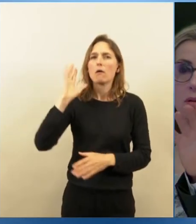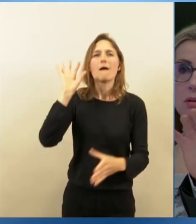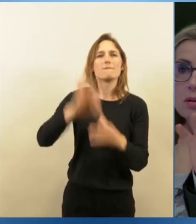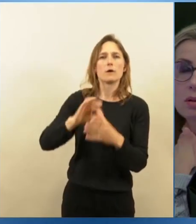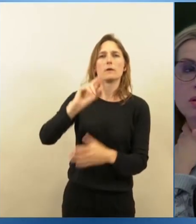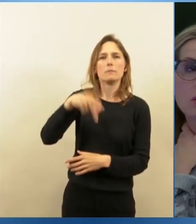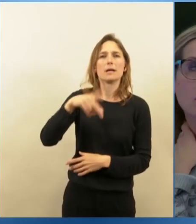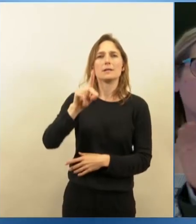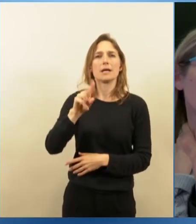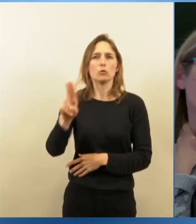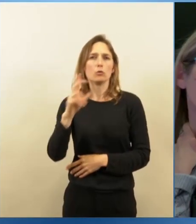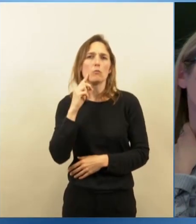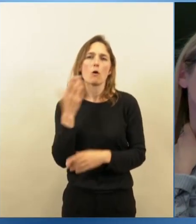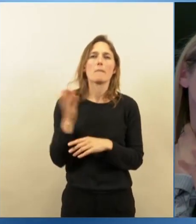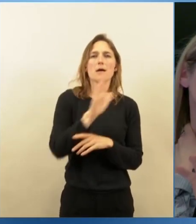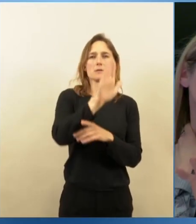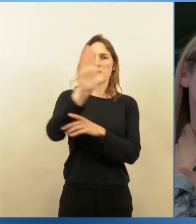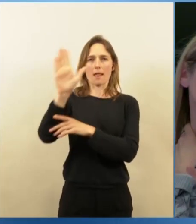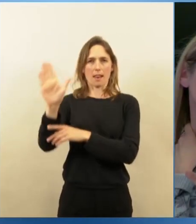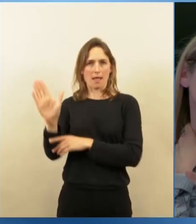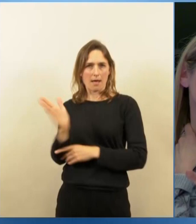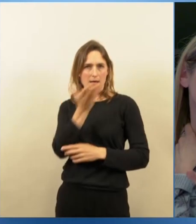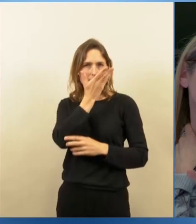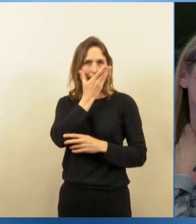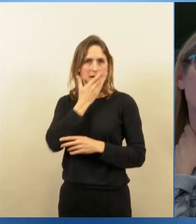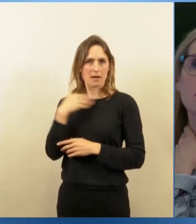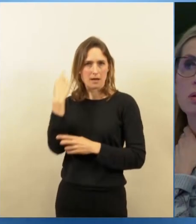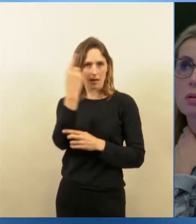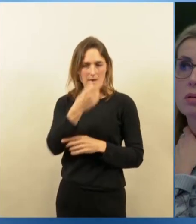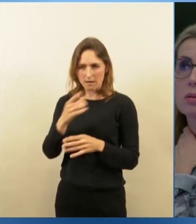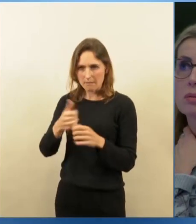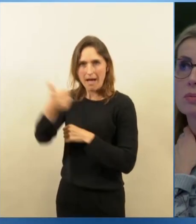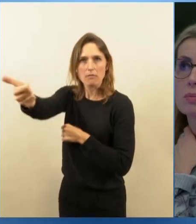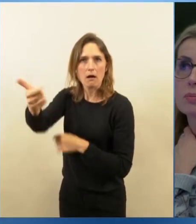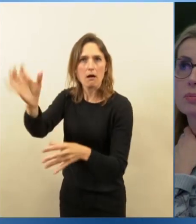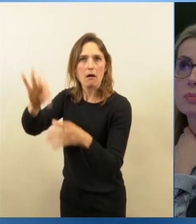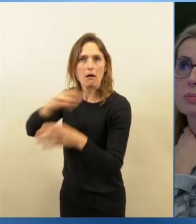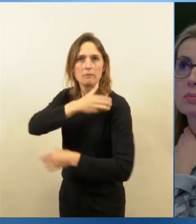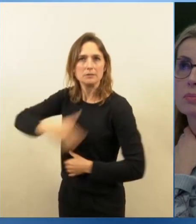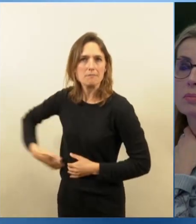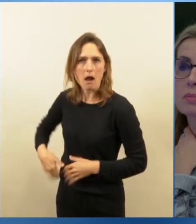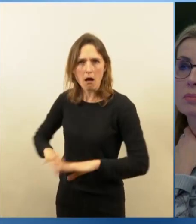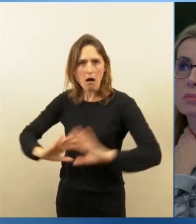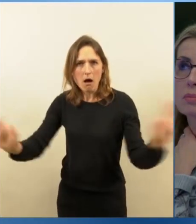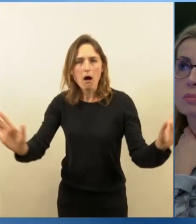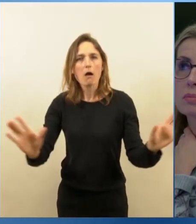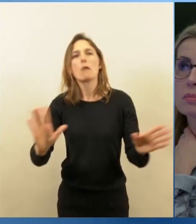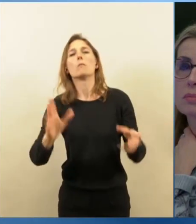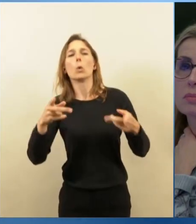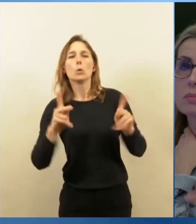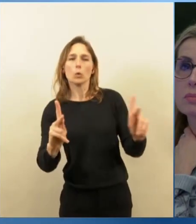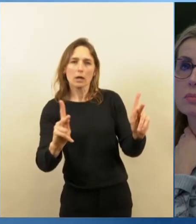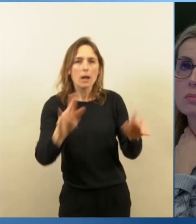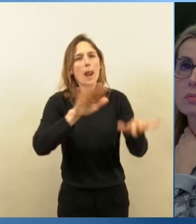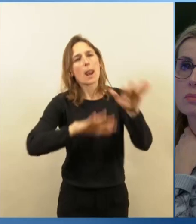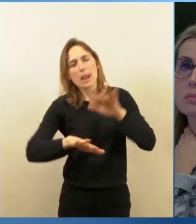pour présenter le bon visage un an avant les élections municipales monsieur Ferrari et les autres on est exonère pas parce qu'ils ont